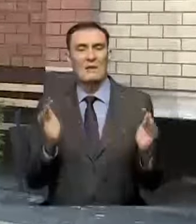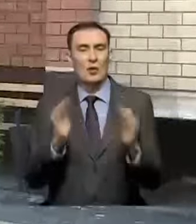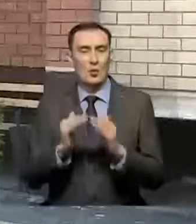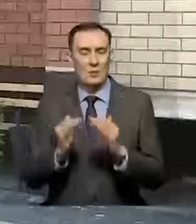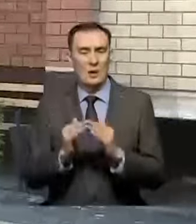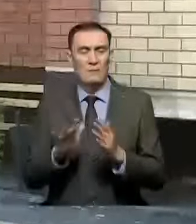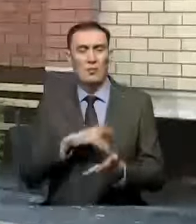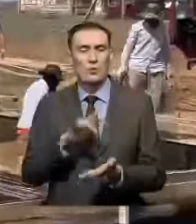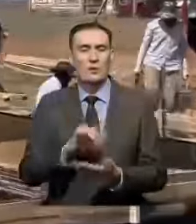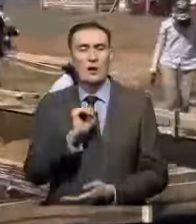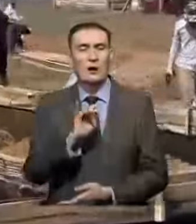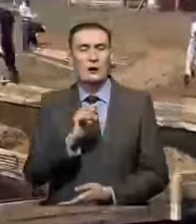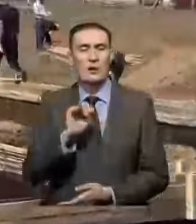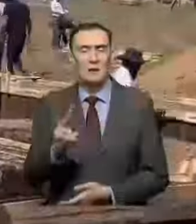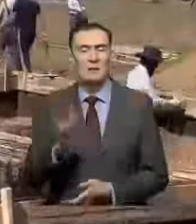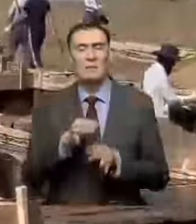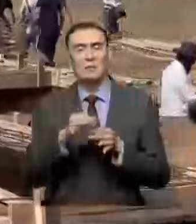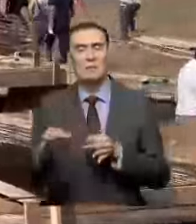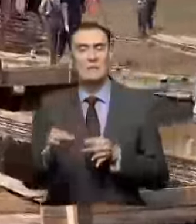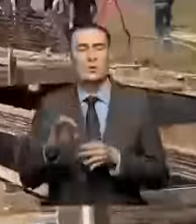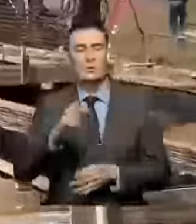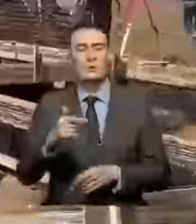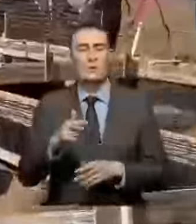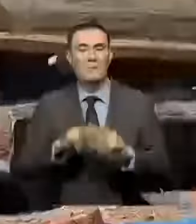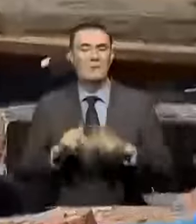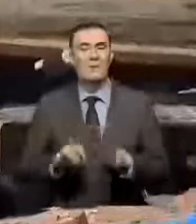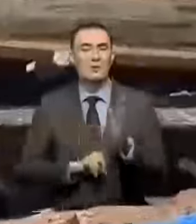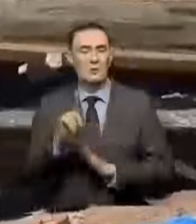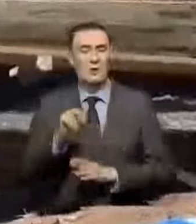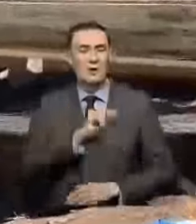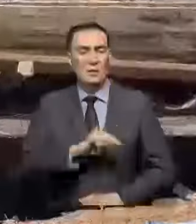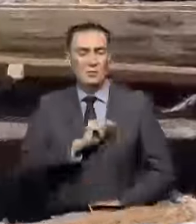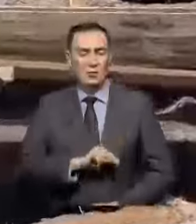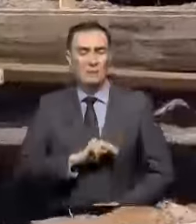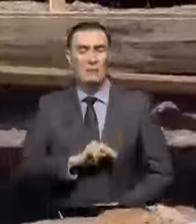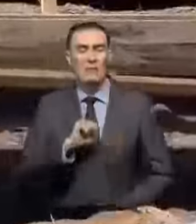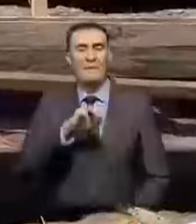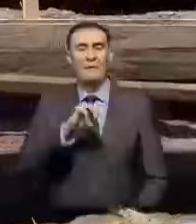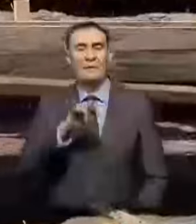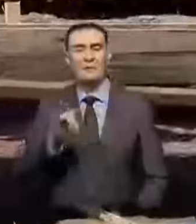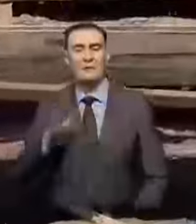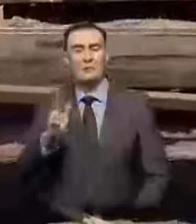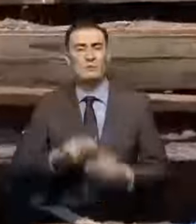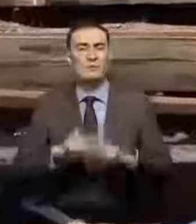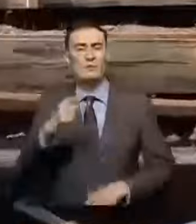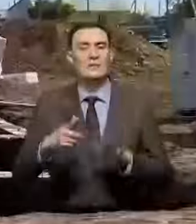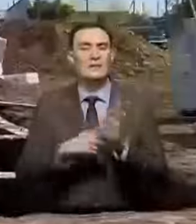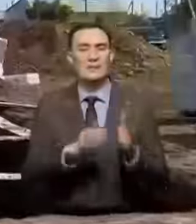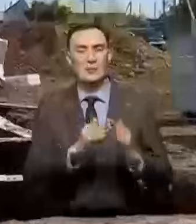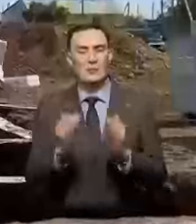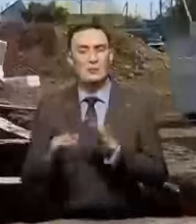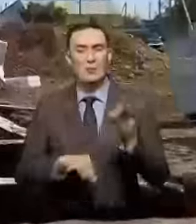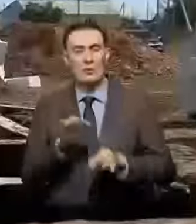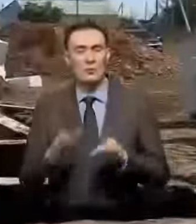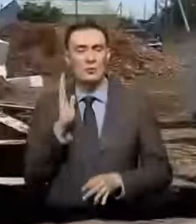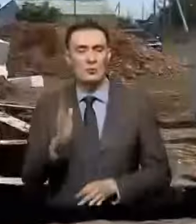дома в городе Аркалык. В южных районах региона подрядчики уже приступили к работам. В Амангельдинском возведут 27 домов. По